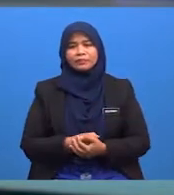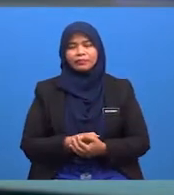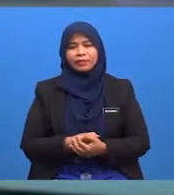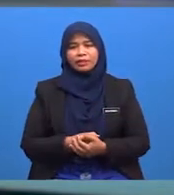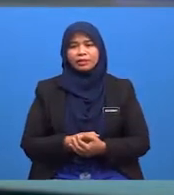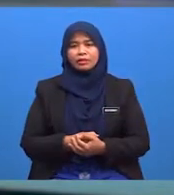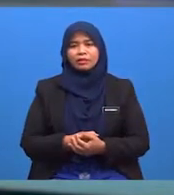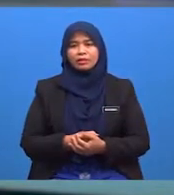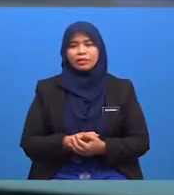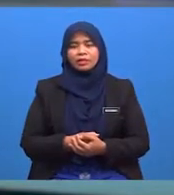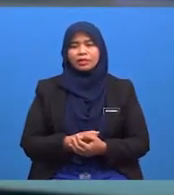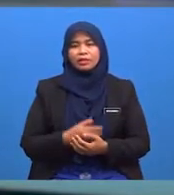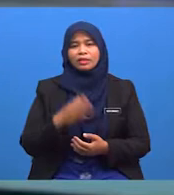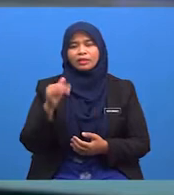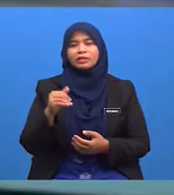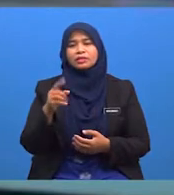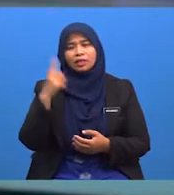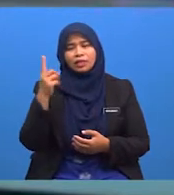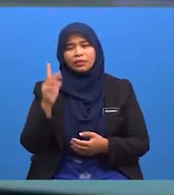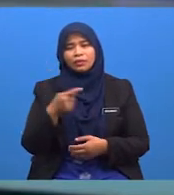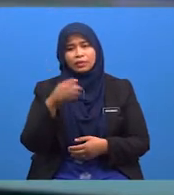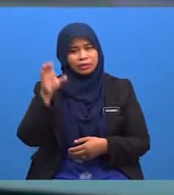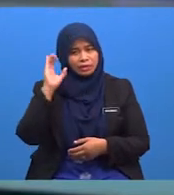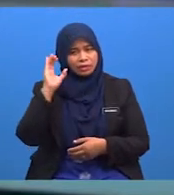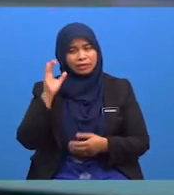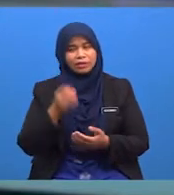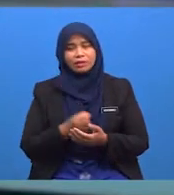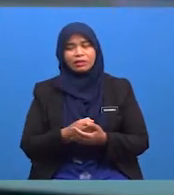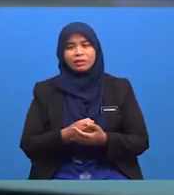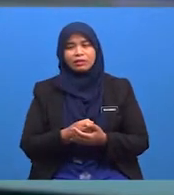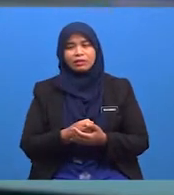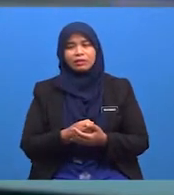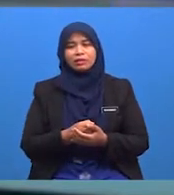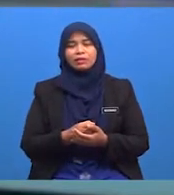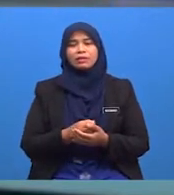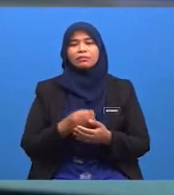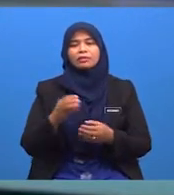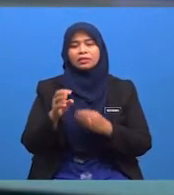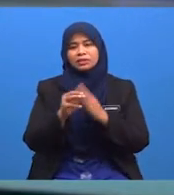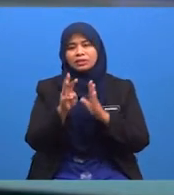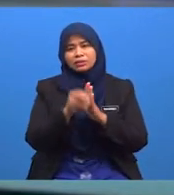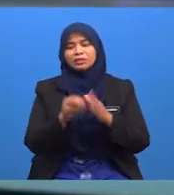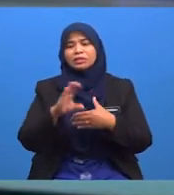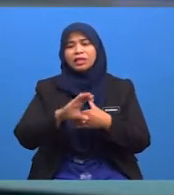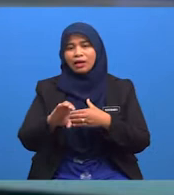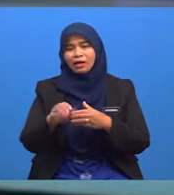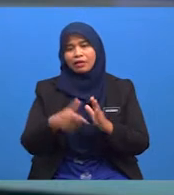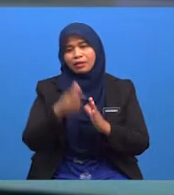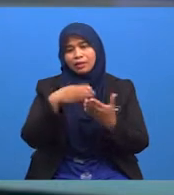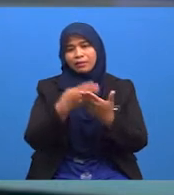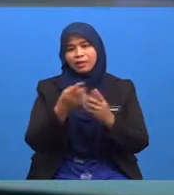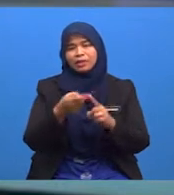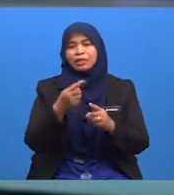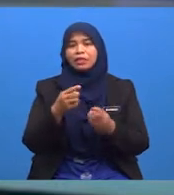satu peribahasa yang acap kali kita dengar, iaitu mencegah lebih baik